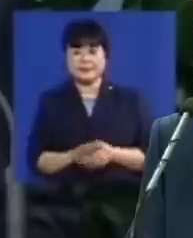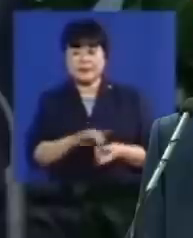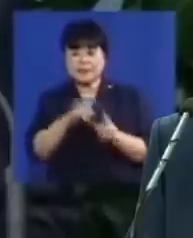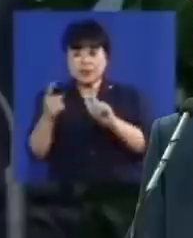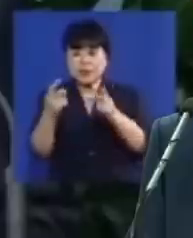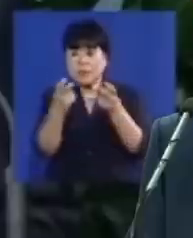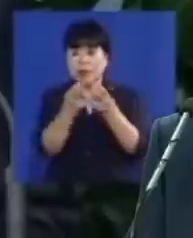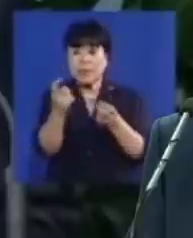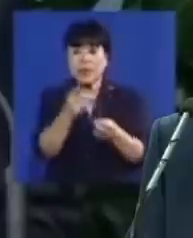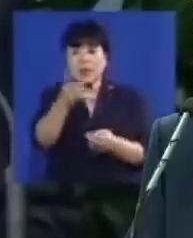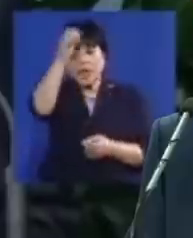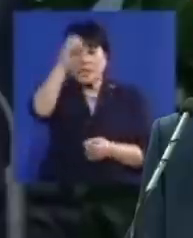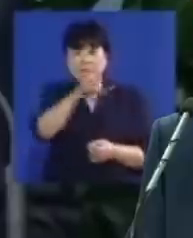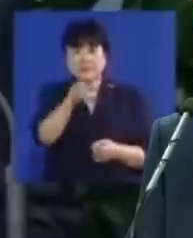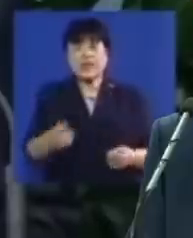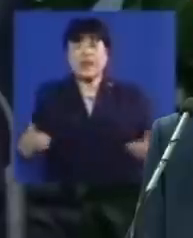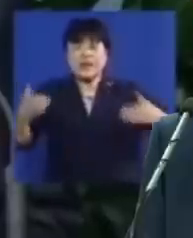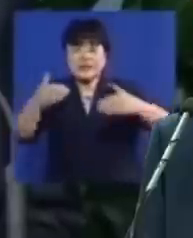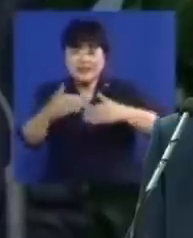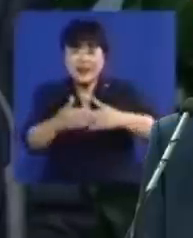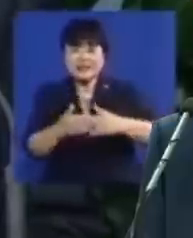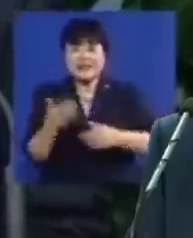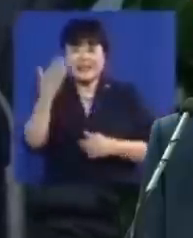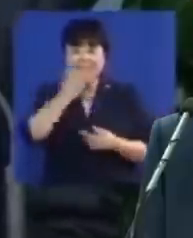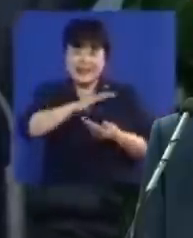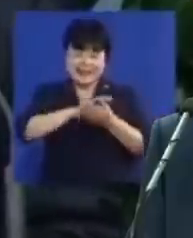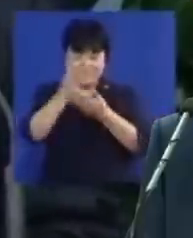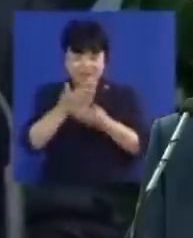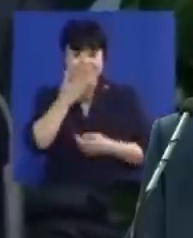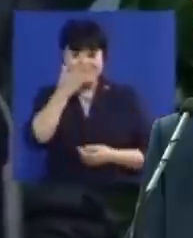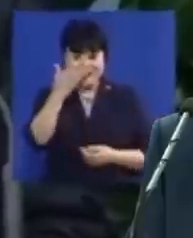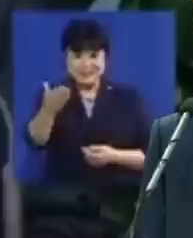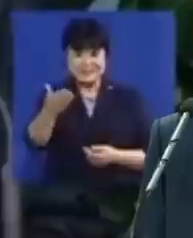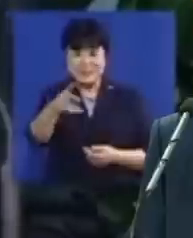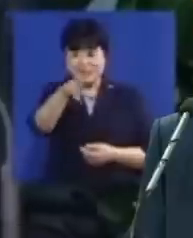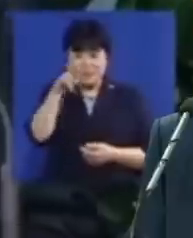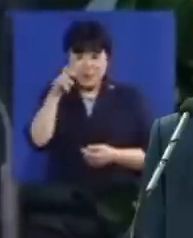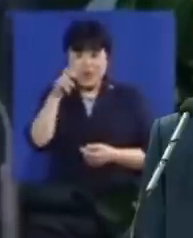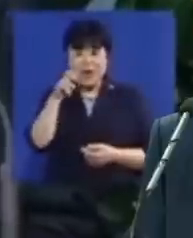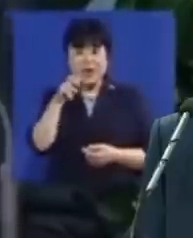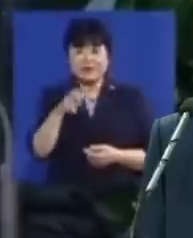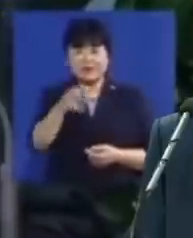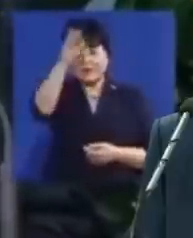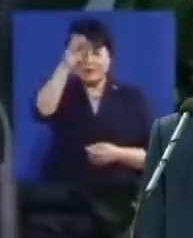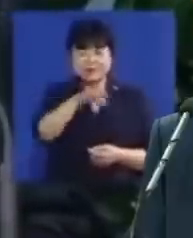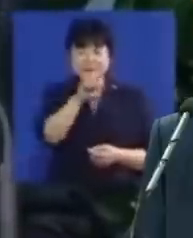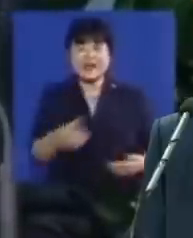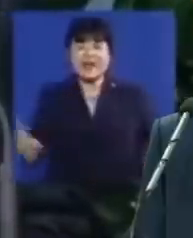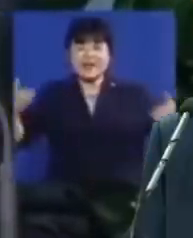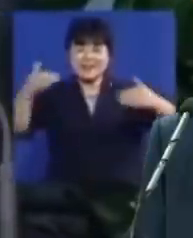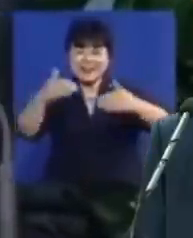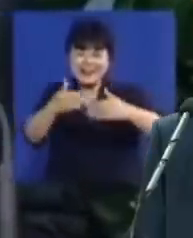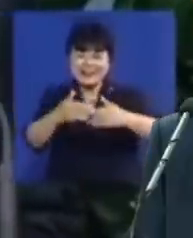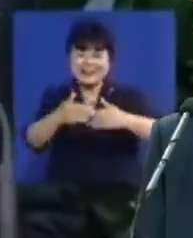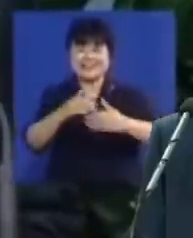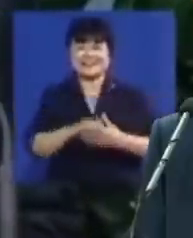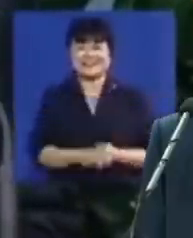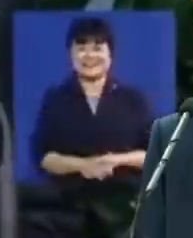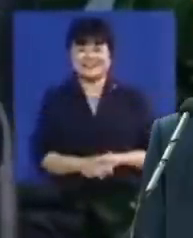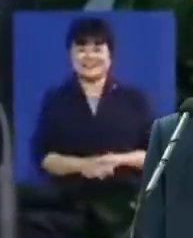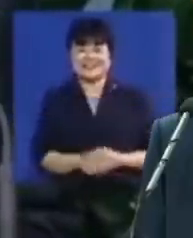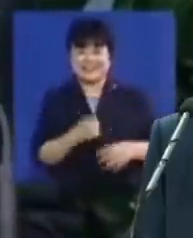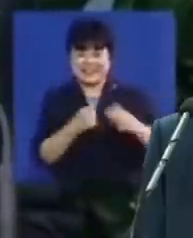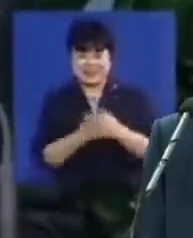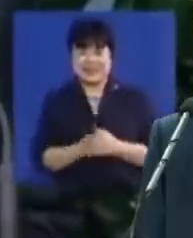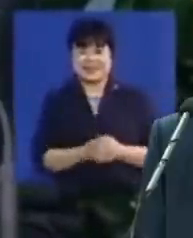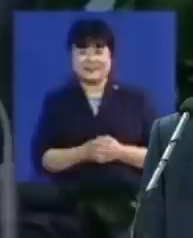치료될 수 있습니까? 십자가를 끌어안으면 달아진다는 것입니다. 미움하는 것이 십자가를 끌어안으면 달아진다.